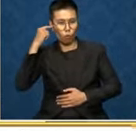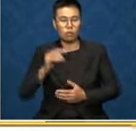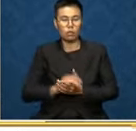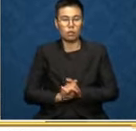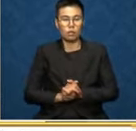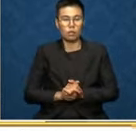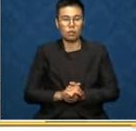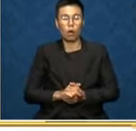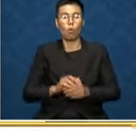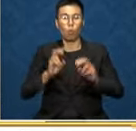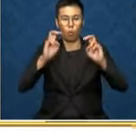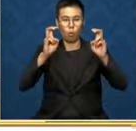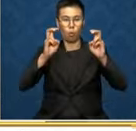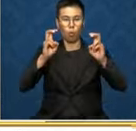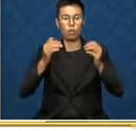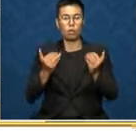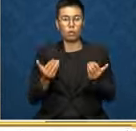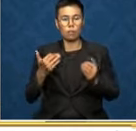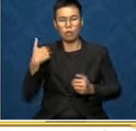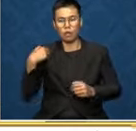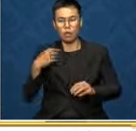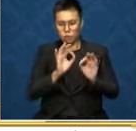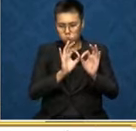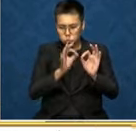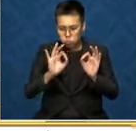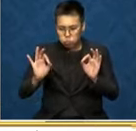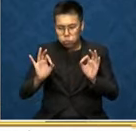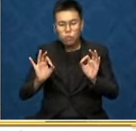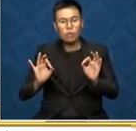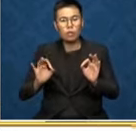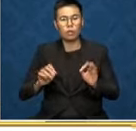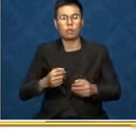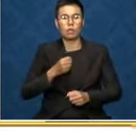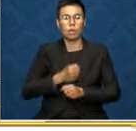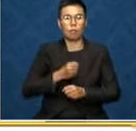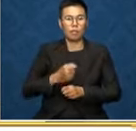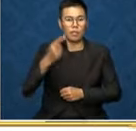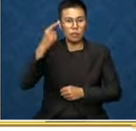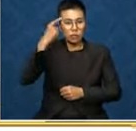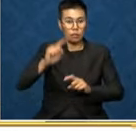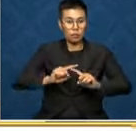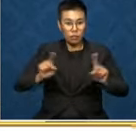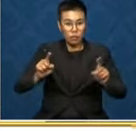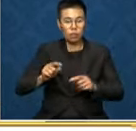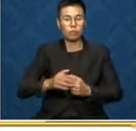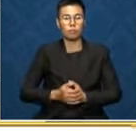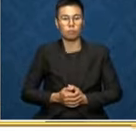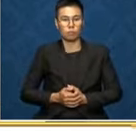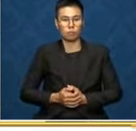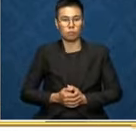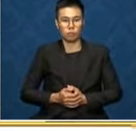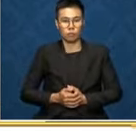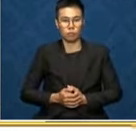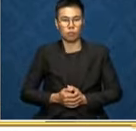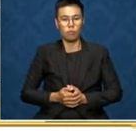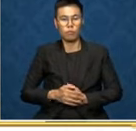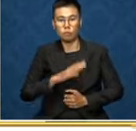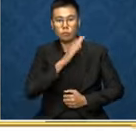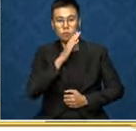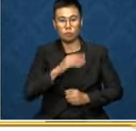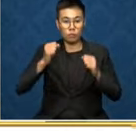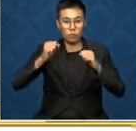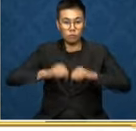ยตินี้ทำให้เห็นว่ายังมีรายละเอียดที่ทำให้เกิดข้อคิดเห็นที่แตกต่างกันอยู่มากซึ่งหากวันนี้จะมีมติออกมาว่า